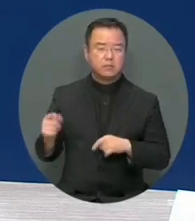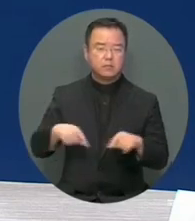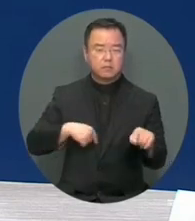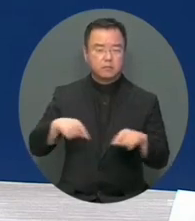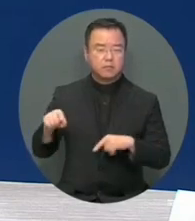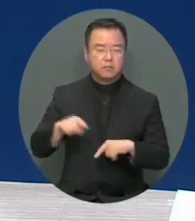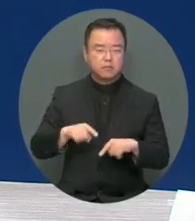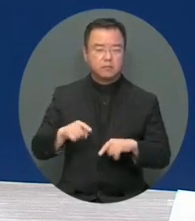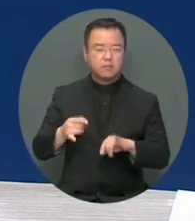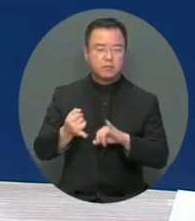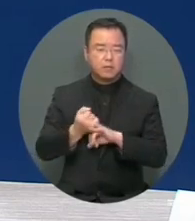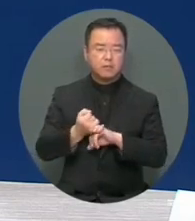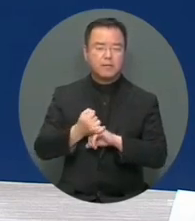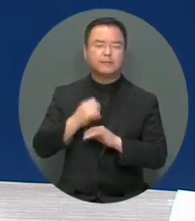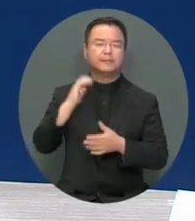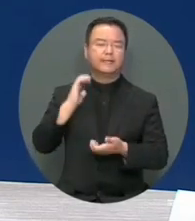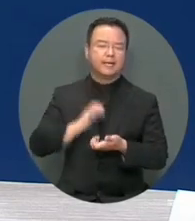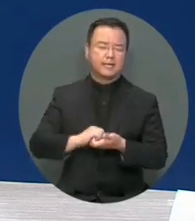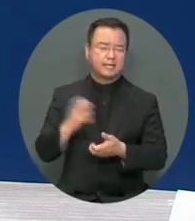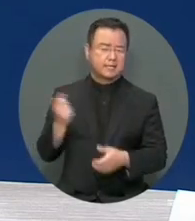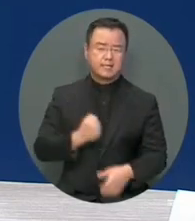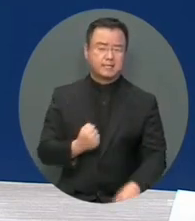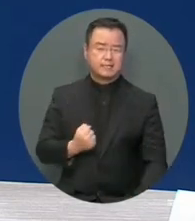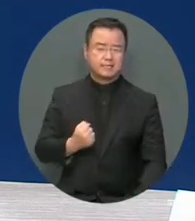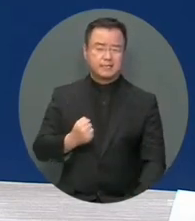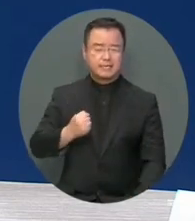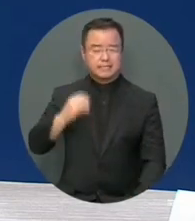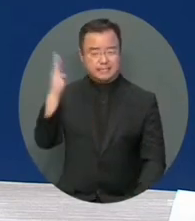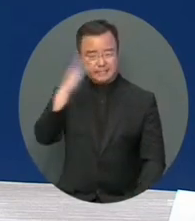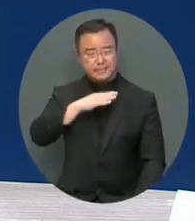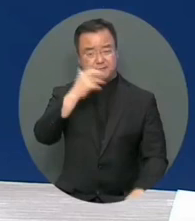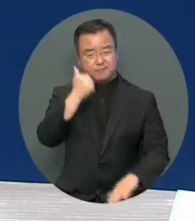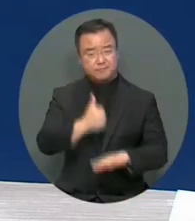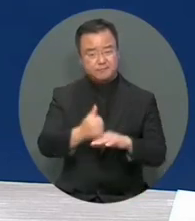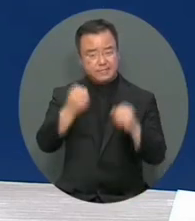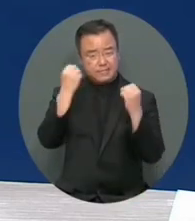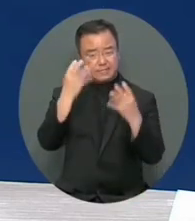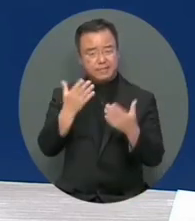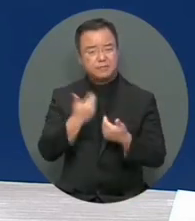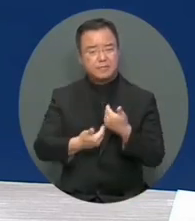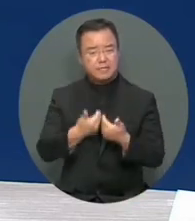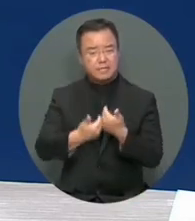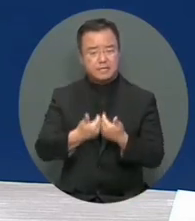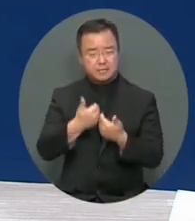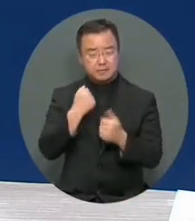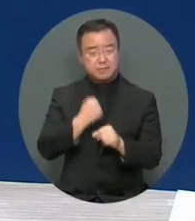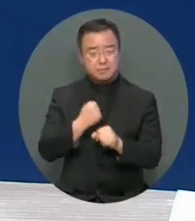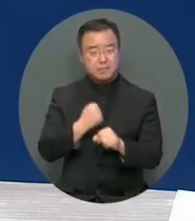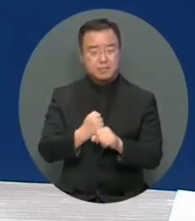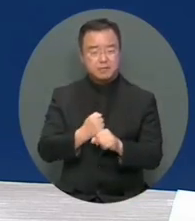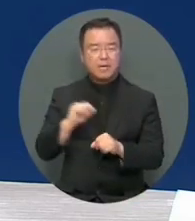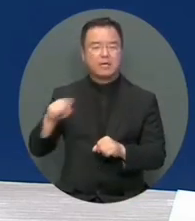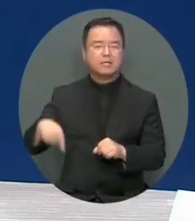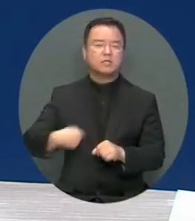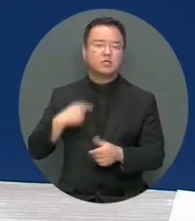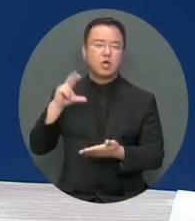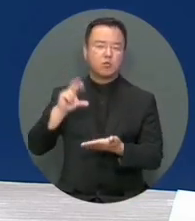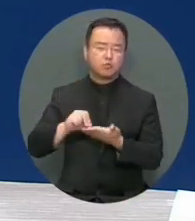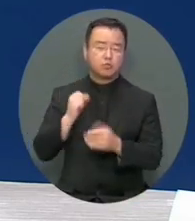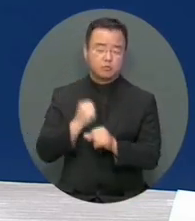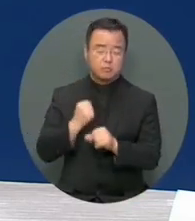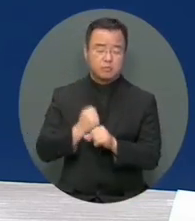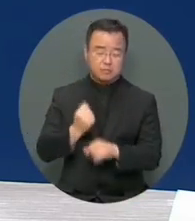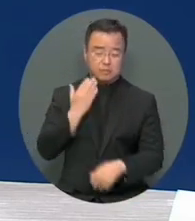이건 반드시 한계가 있고 부작용을 새로운 부작용을 낳고 그 스스로 많은 문제를 야기하리라고